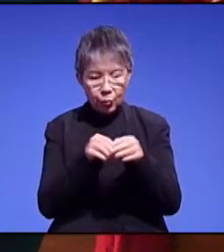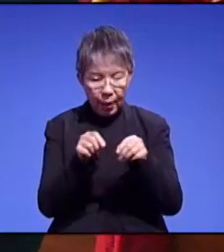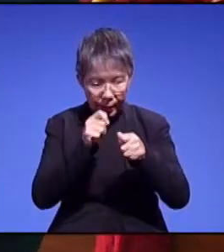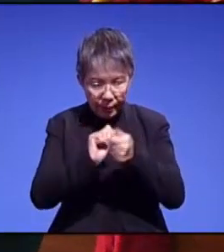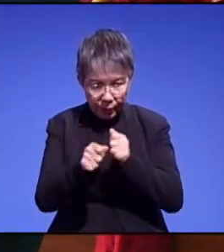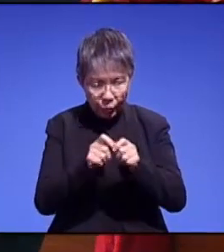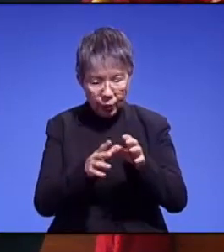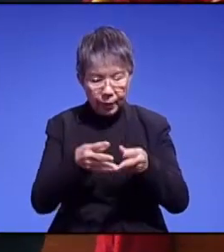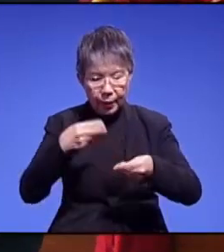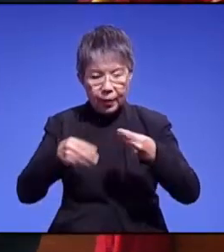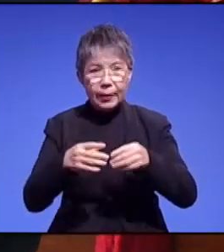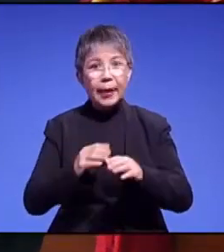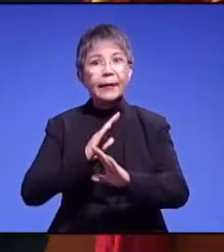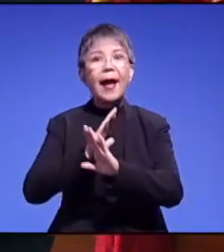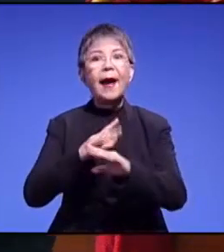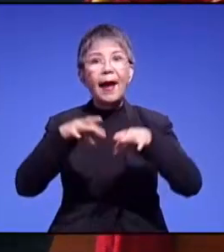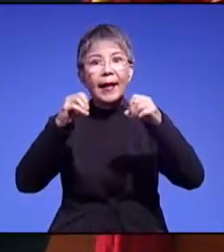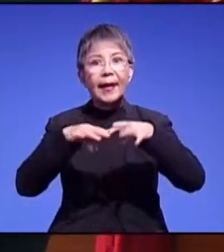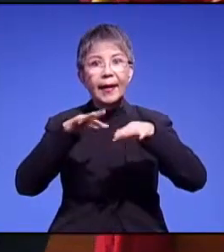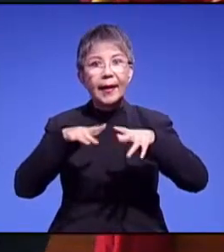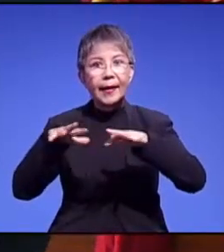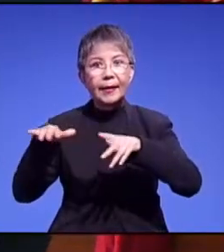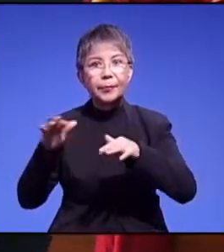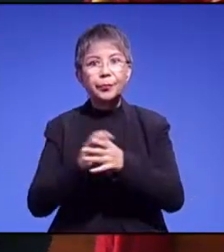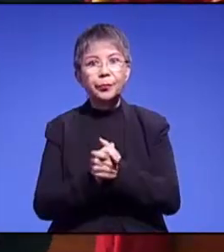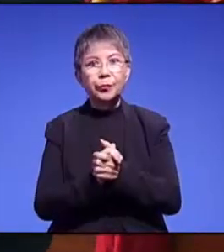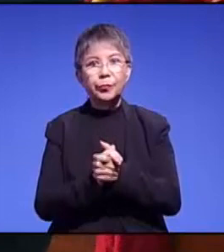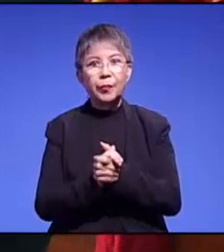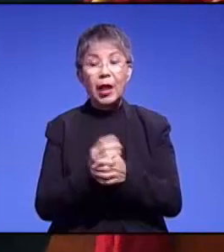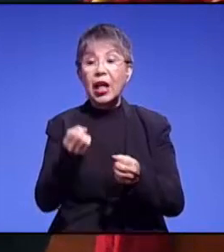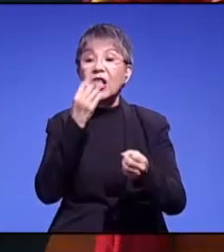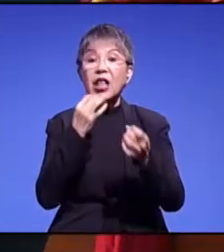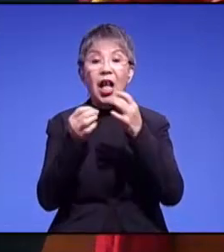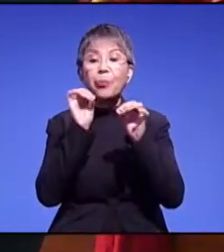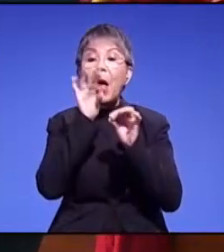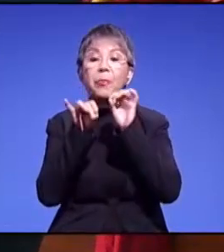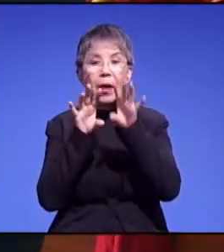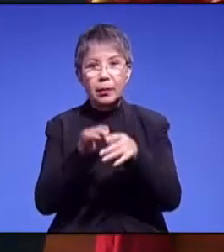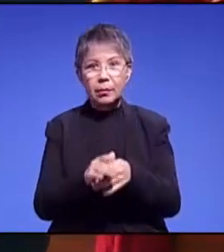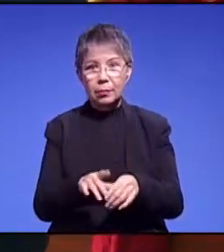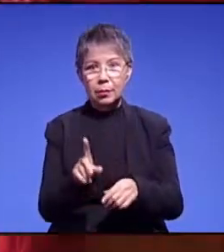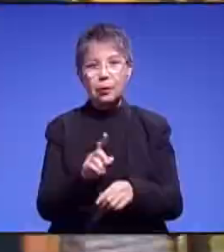dia sudah pasti water resistant. Di mana kan kalau sekarang tuh bahaya dari droplet ya.